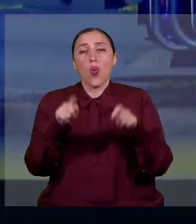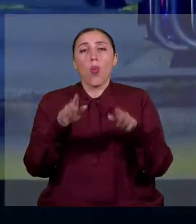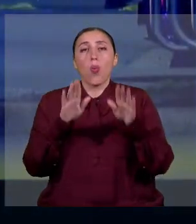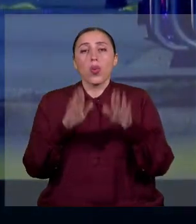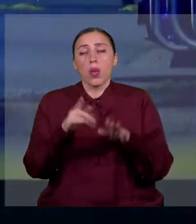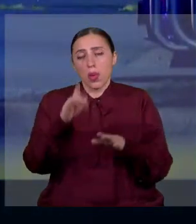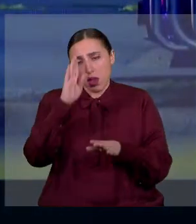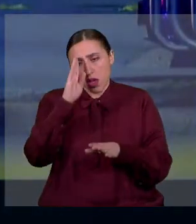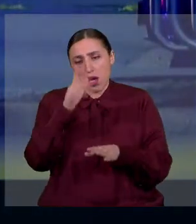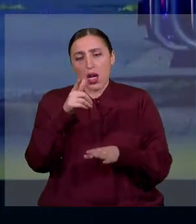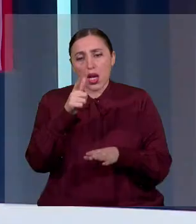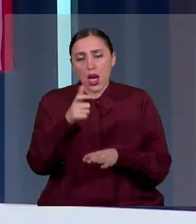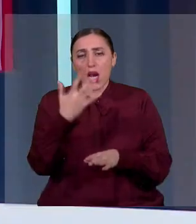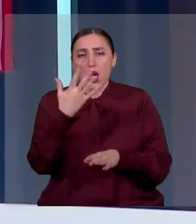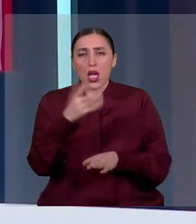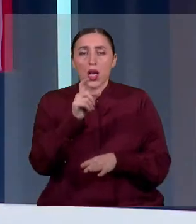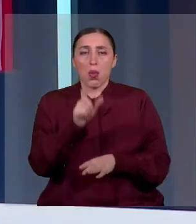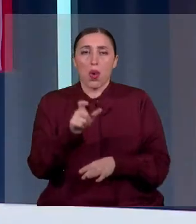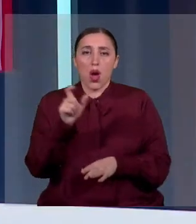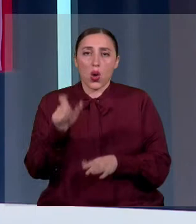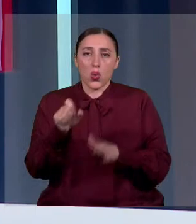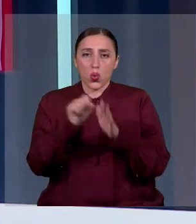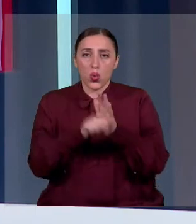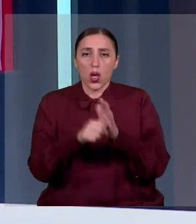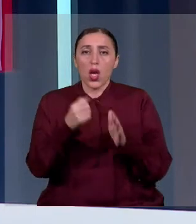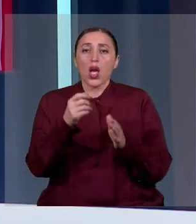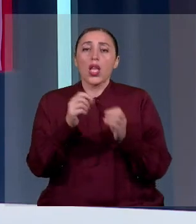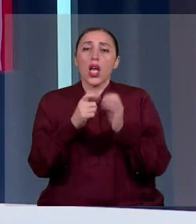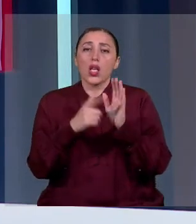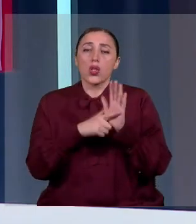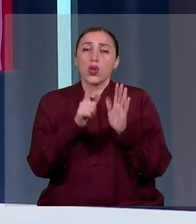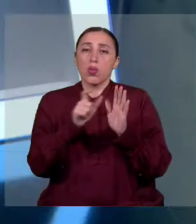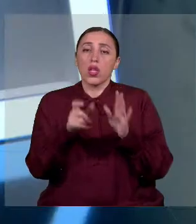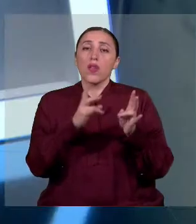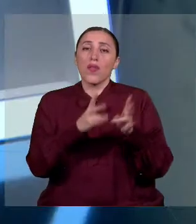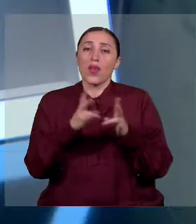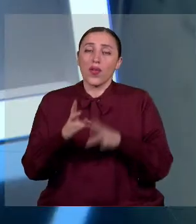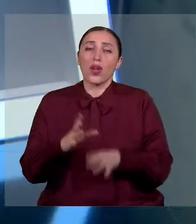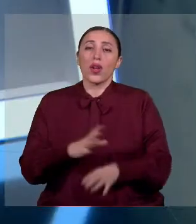տղամարդը կրակել ու սպանել 5 մարդ ու վիրավորել 17-ին։